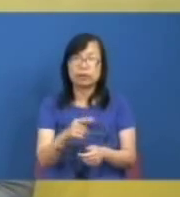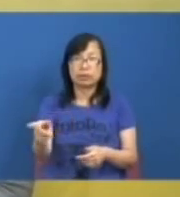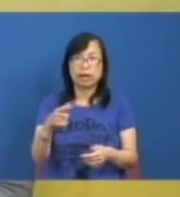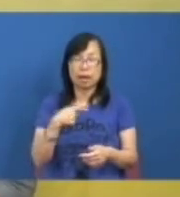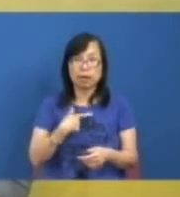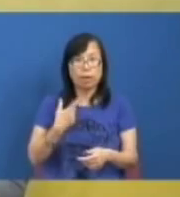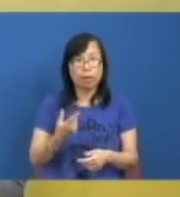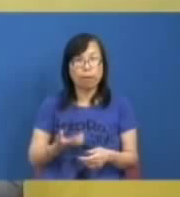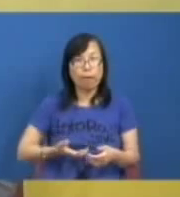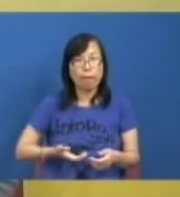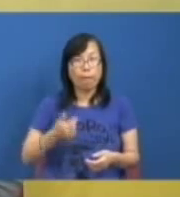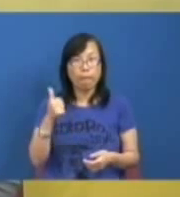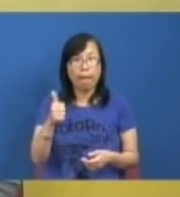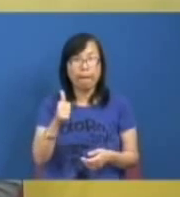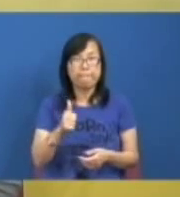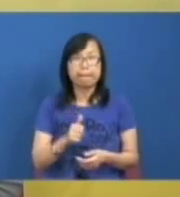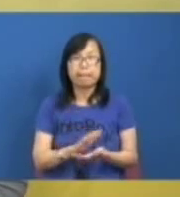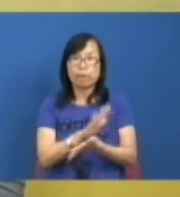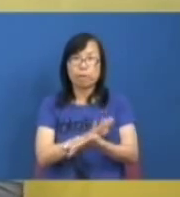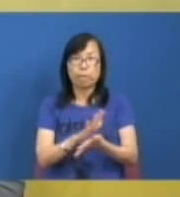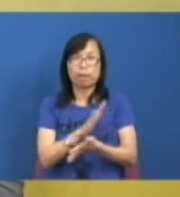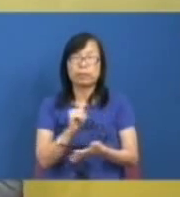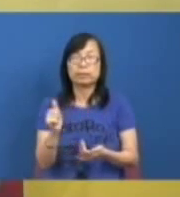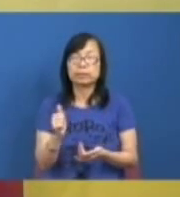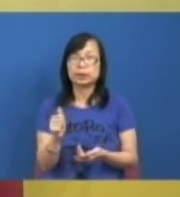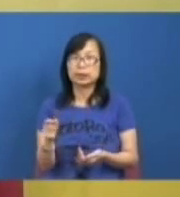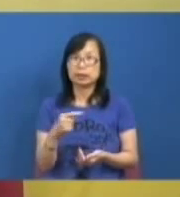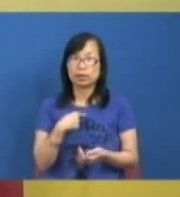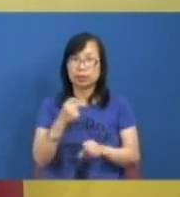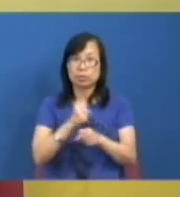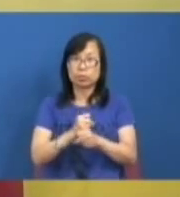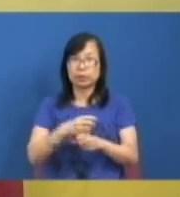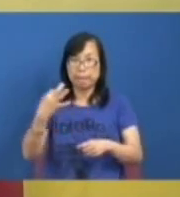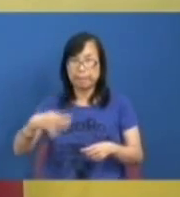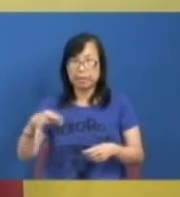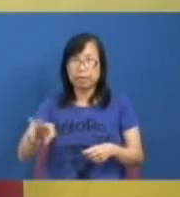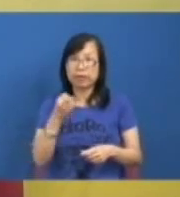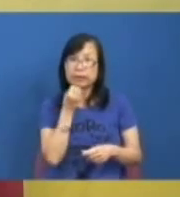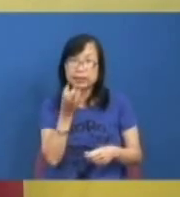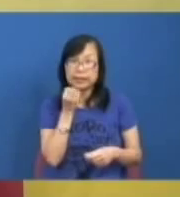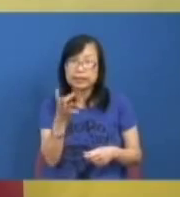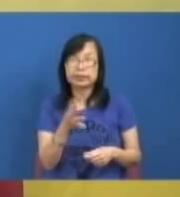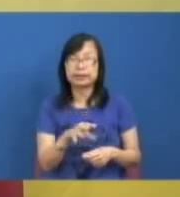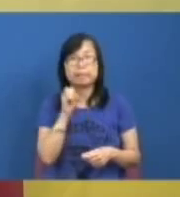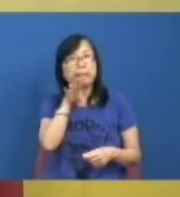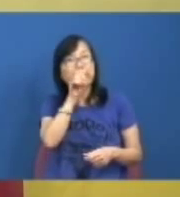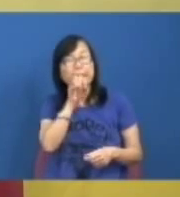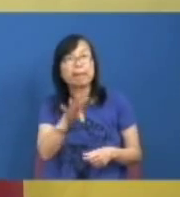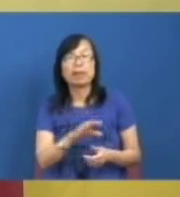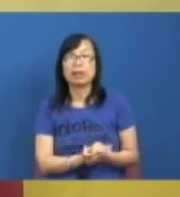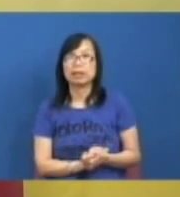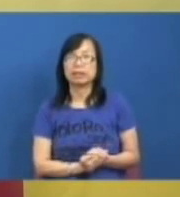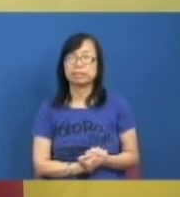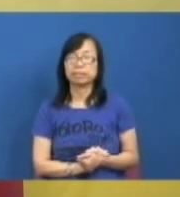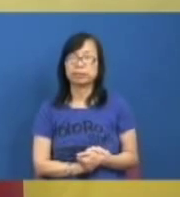嘅經驗啦，亦都有啲實踐嘅個案啦。咁我哋亦都係做一啲免費嘅建議嘅顧問啦。咁當然咧